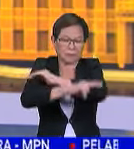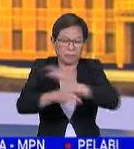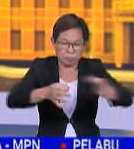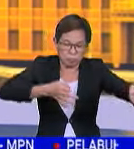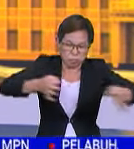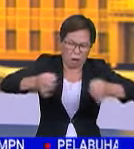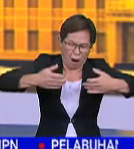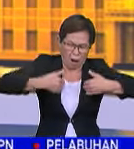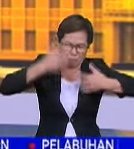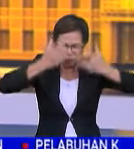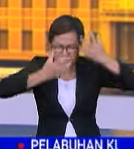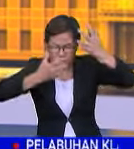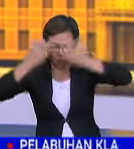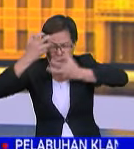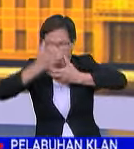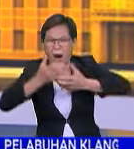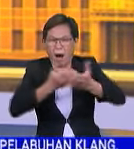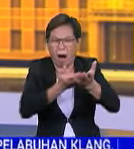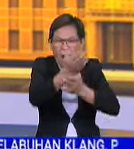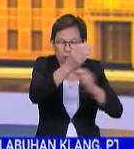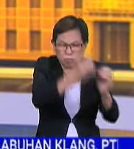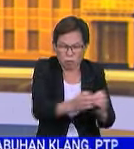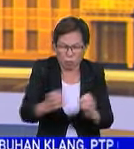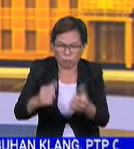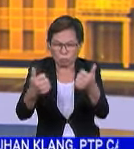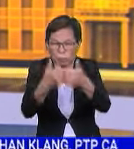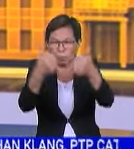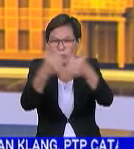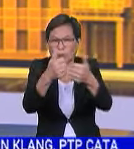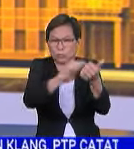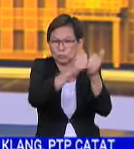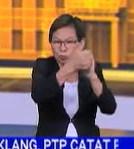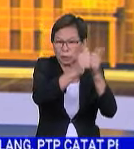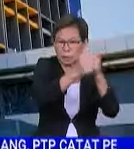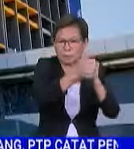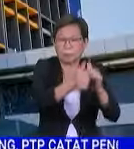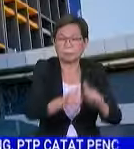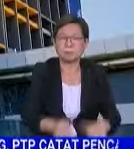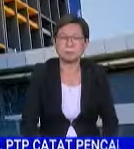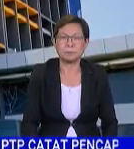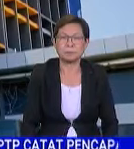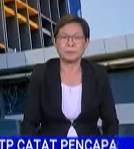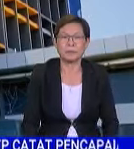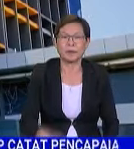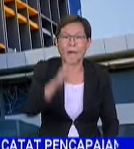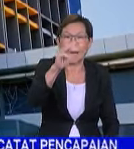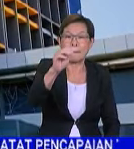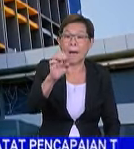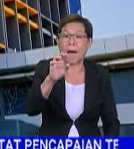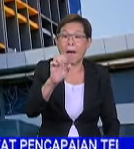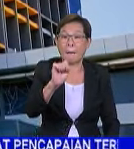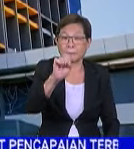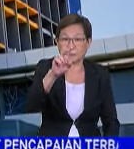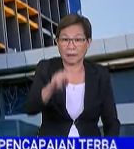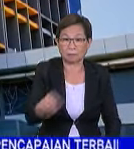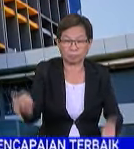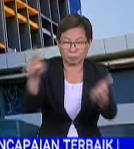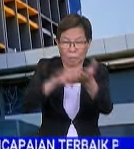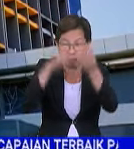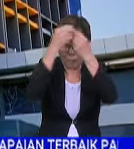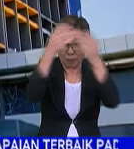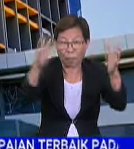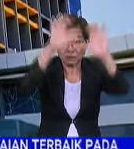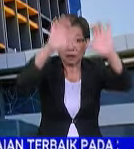itu susulan wujud kekeliruan berhubung hak penganjuran temasya berkenaan MSN dalam kenyataan memaklumkan